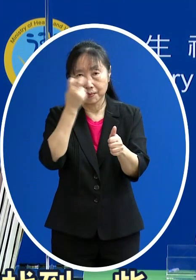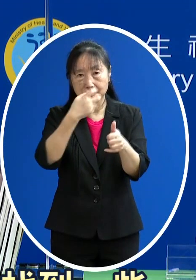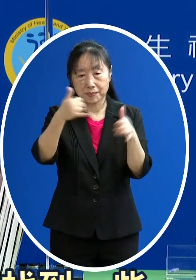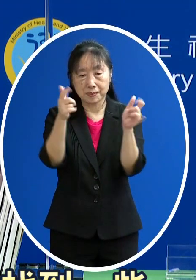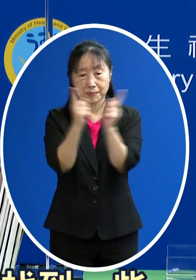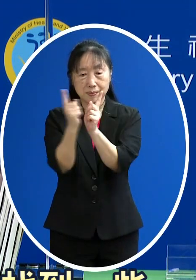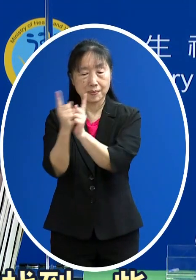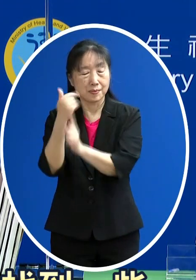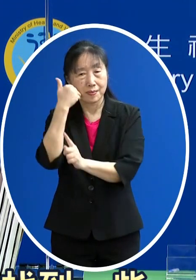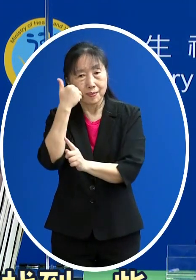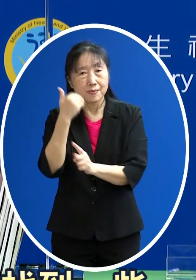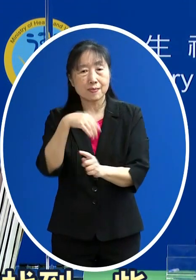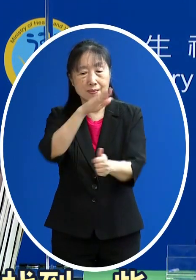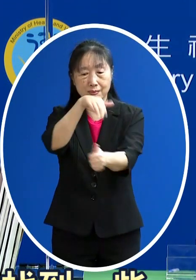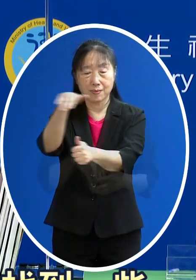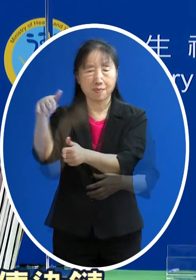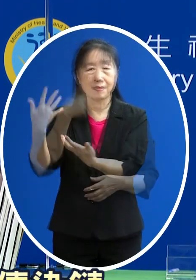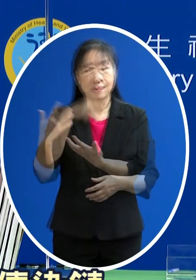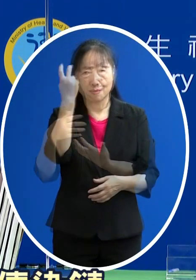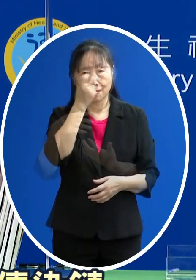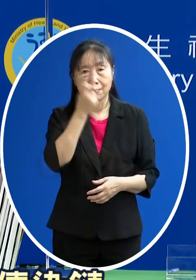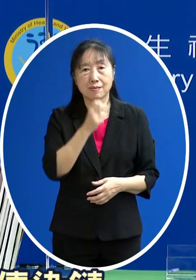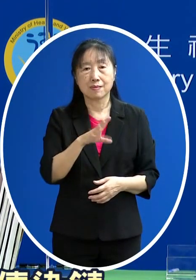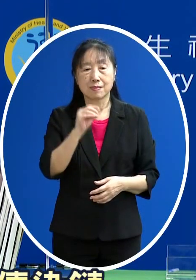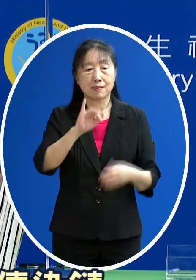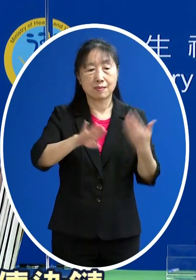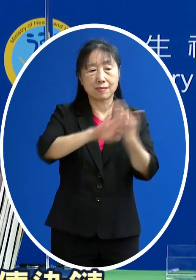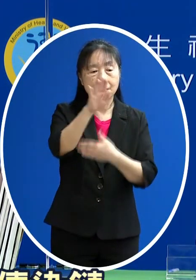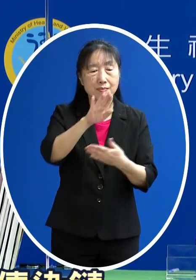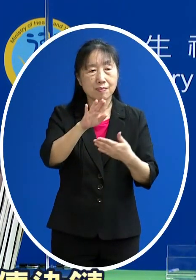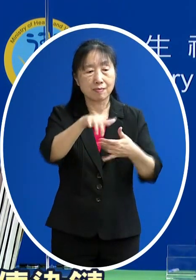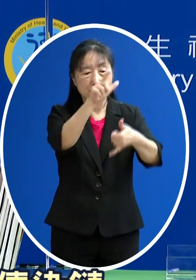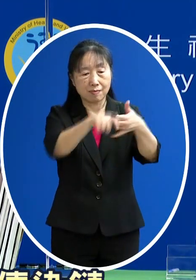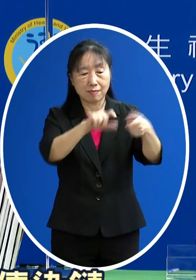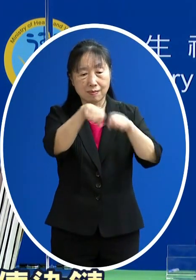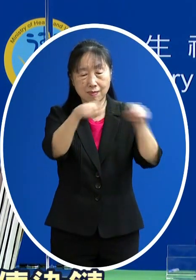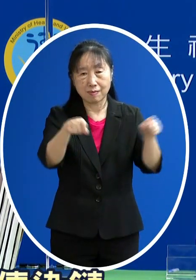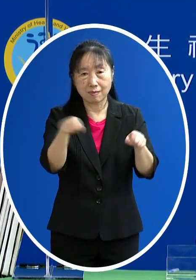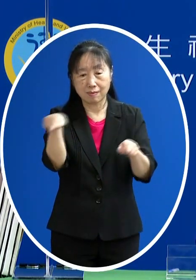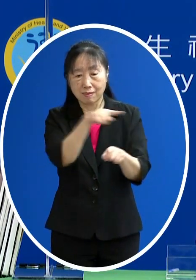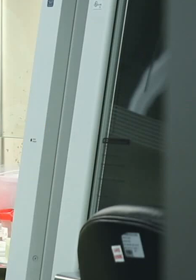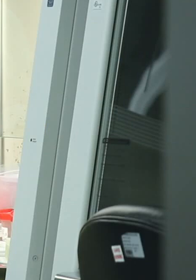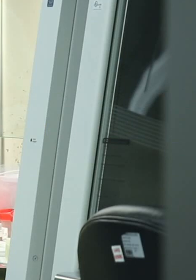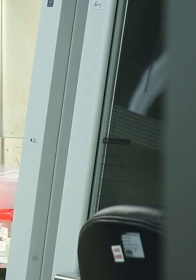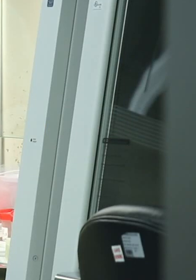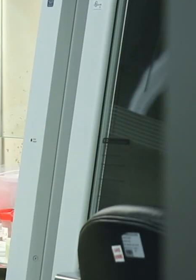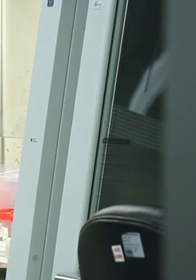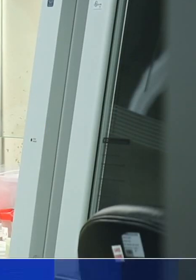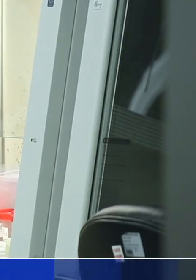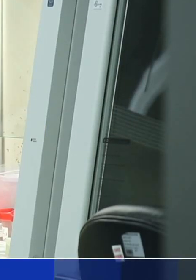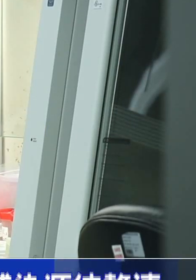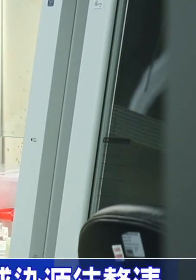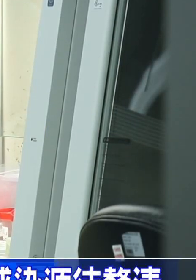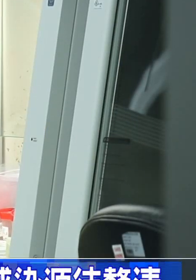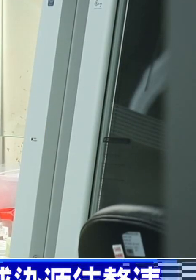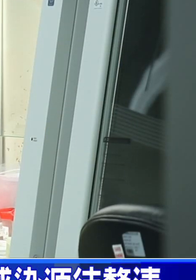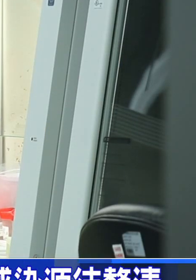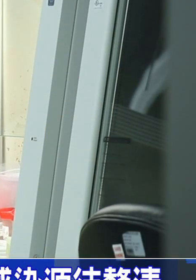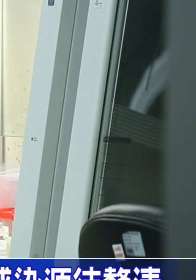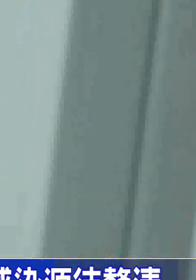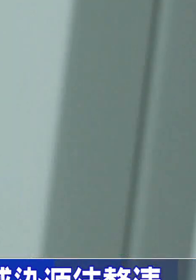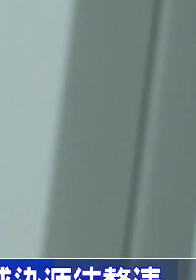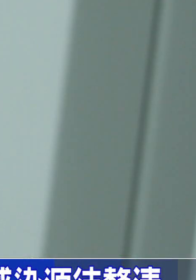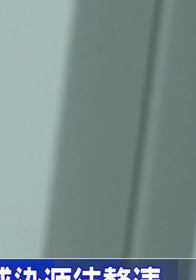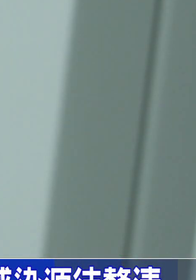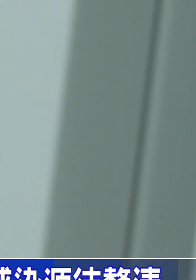检，看是不是可以再找到一些跟其他结案或发展中的传染链有什么关联性。 目前国内还有3条不明感染源有待